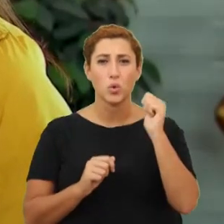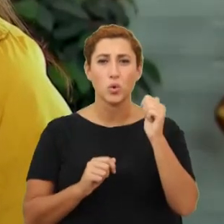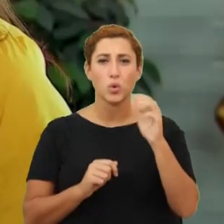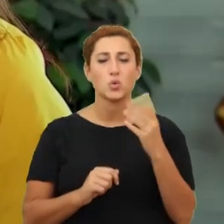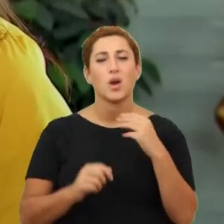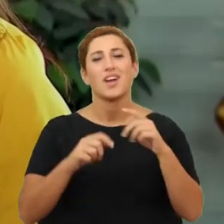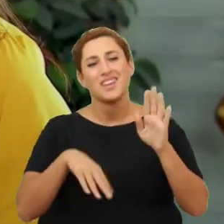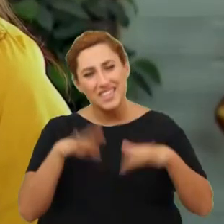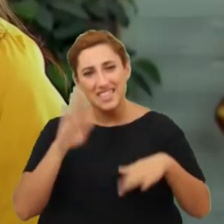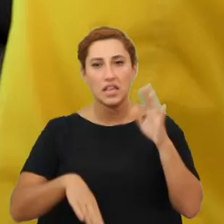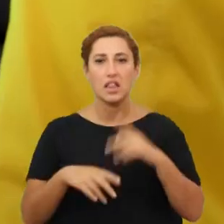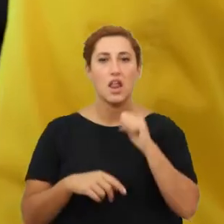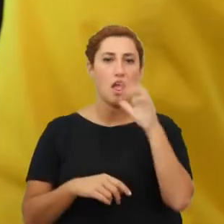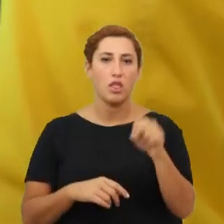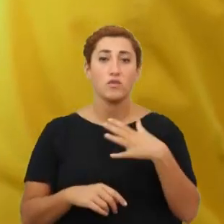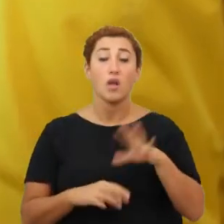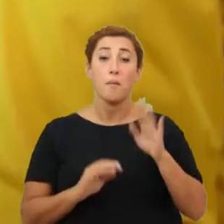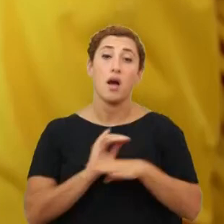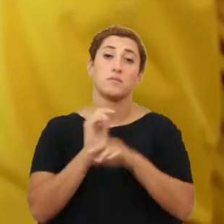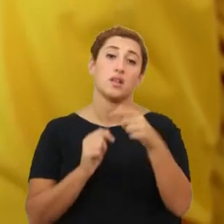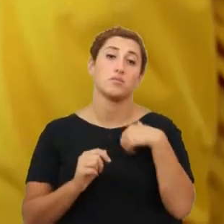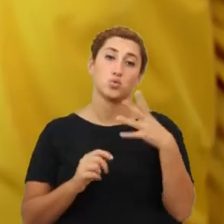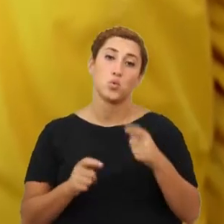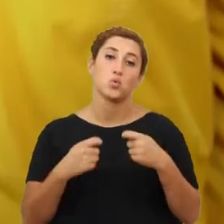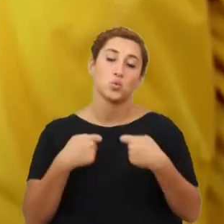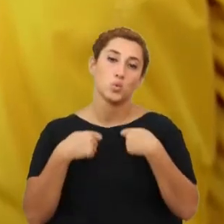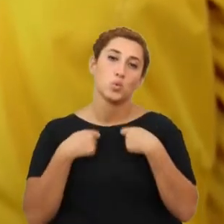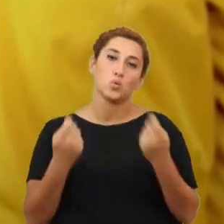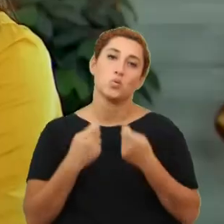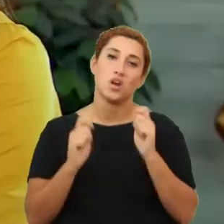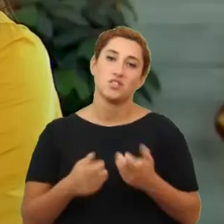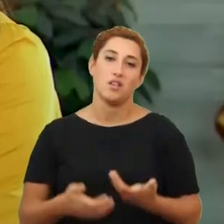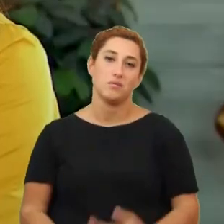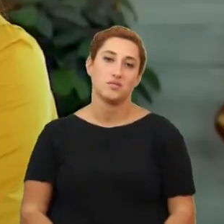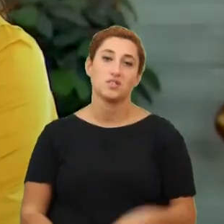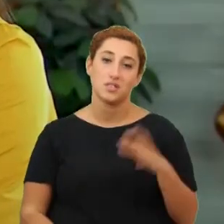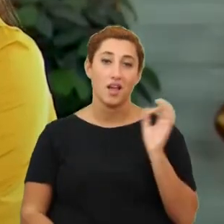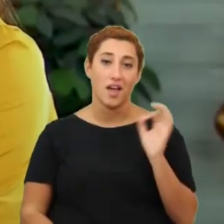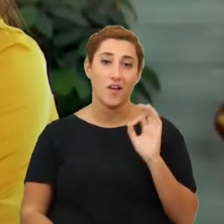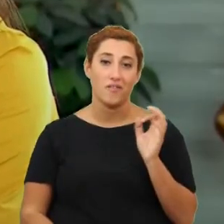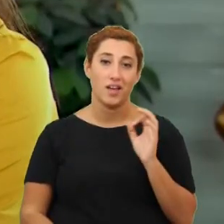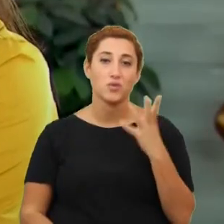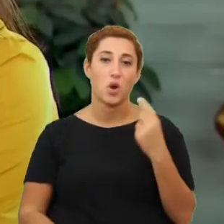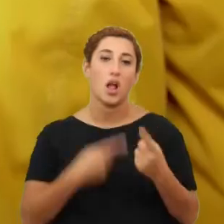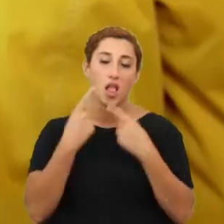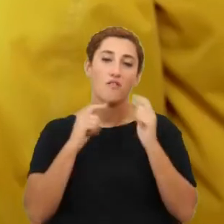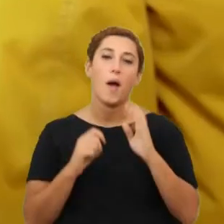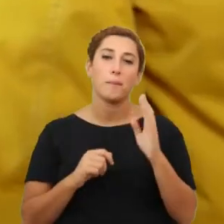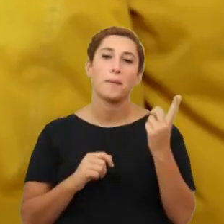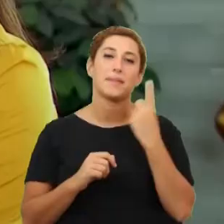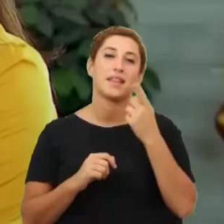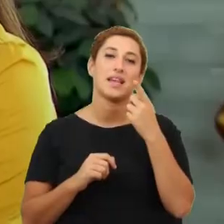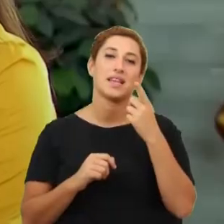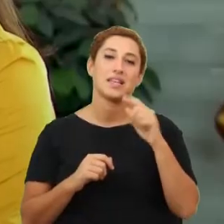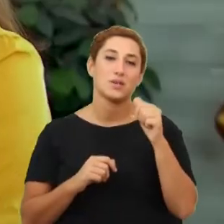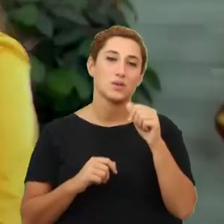ton dil döküp randevu koparmıştın. Ama hayatım sen de beni bayağı bir uğraştırmıştın ya. Evet, bir sürü laf ettin ama bir tek